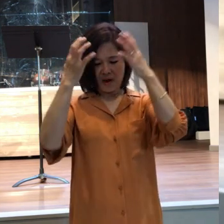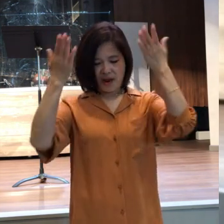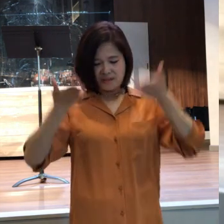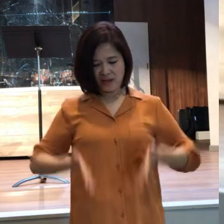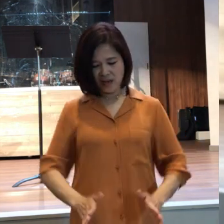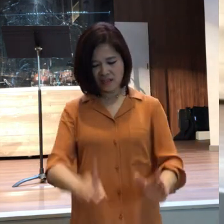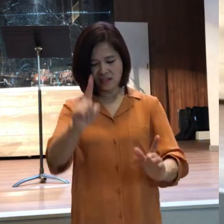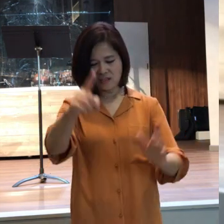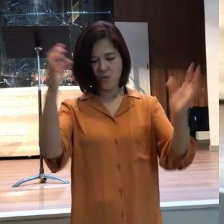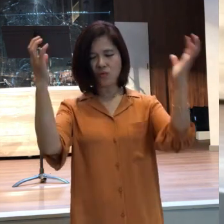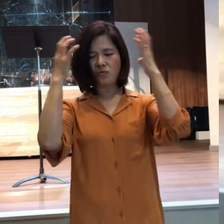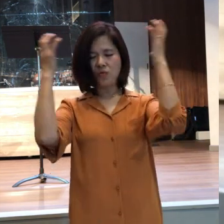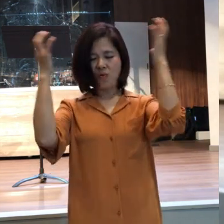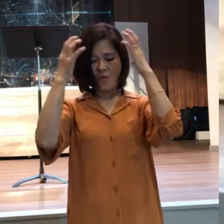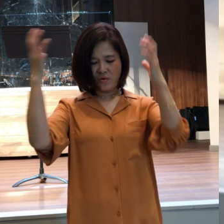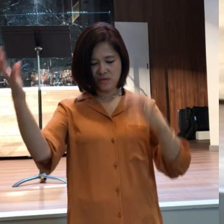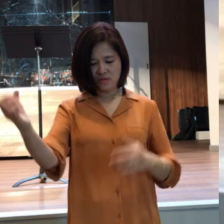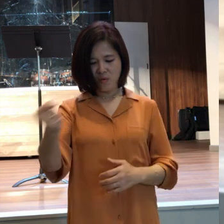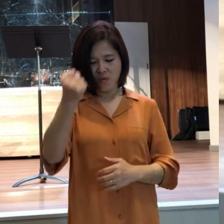고통, 해산의 그